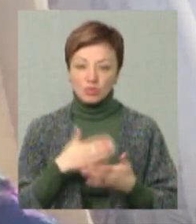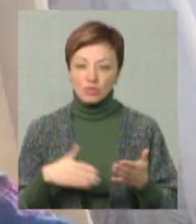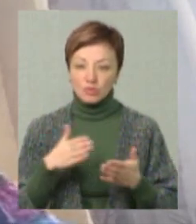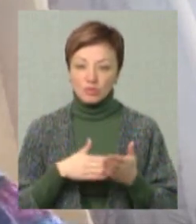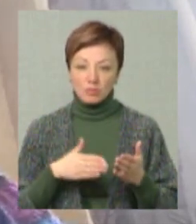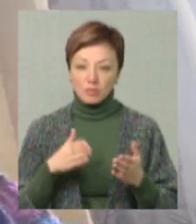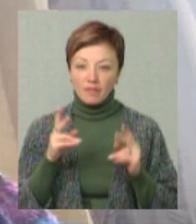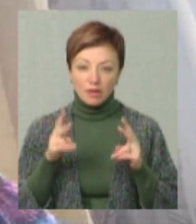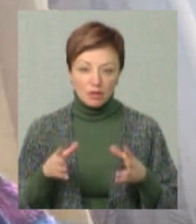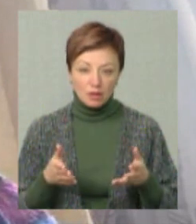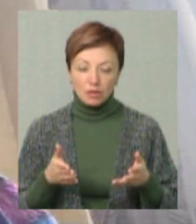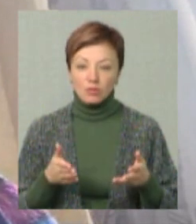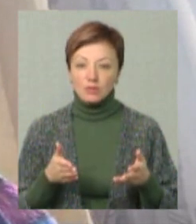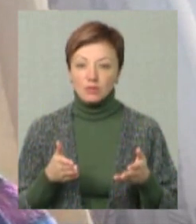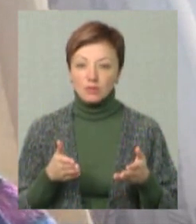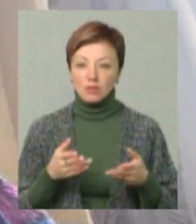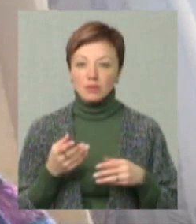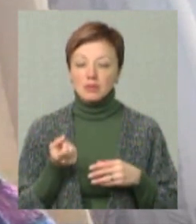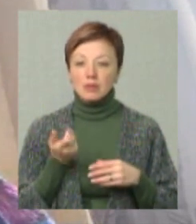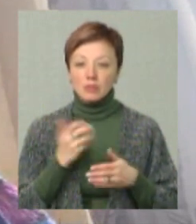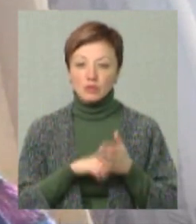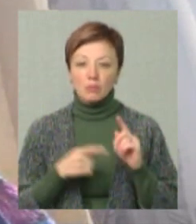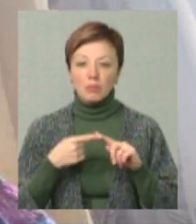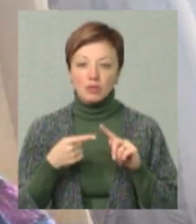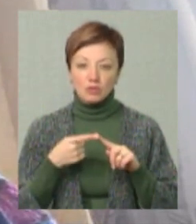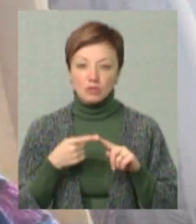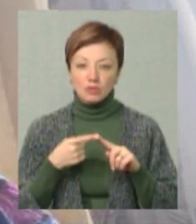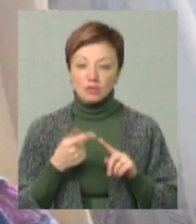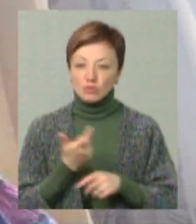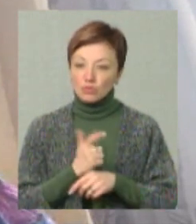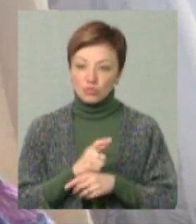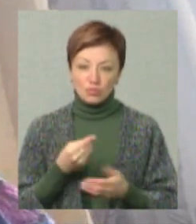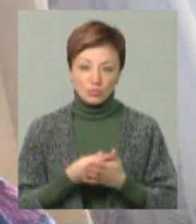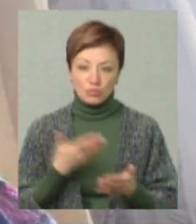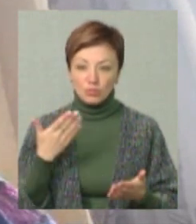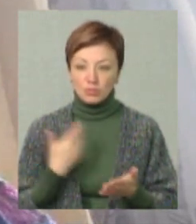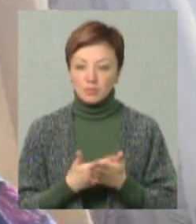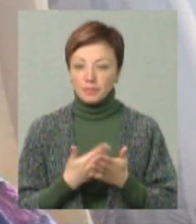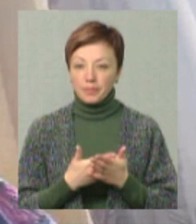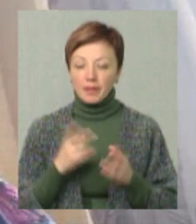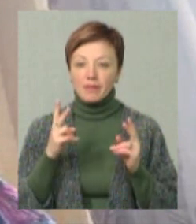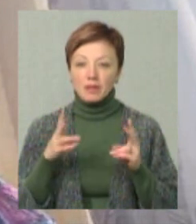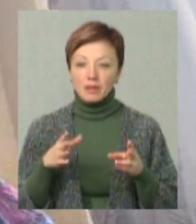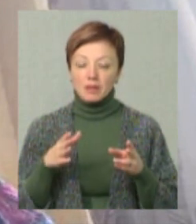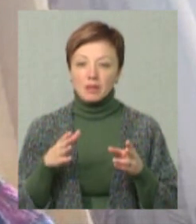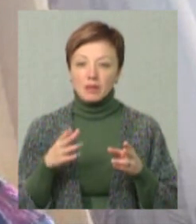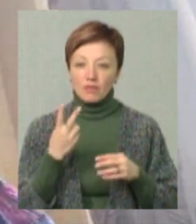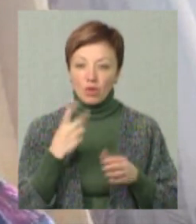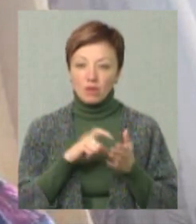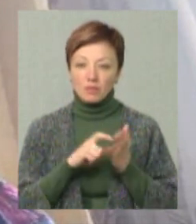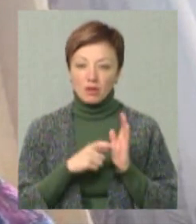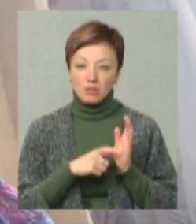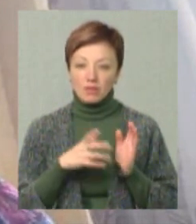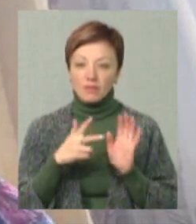зовсім квартиру по декільком причинам. Перша з них була, це була за висока ціна. Наприклад, квартира там